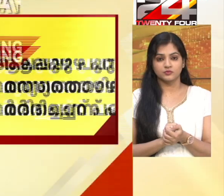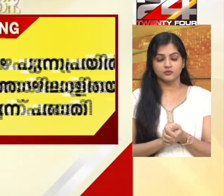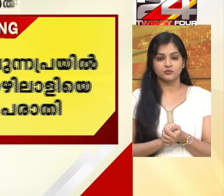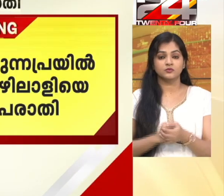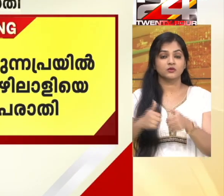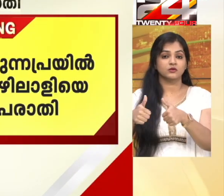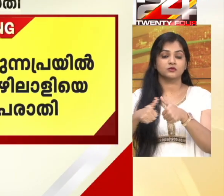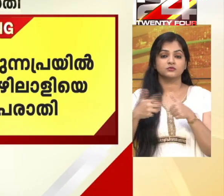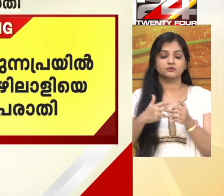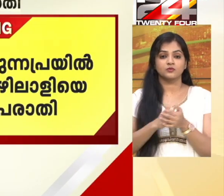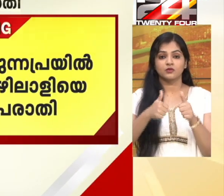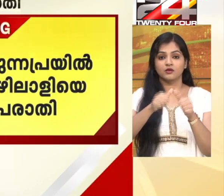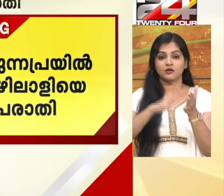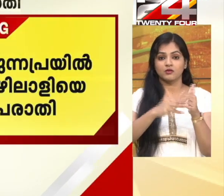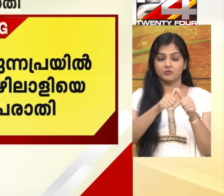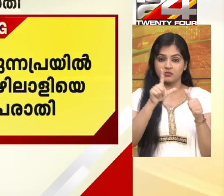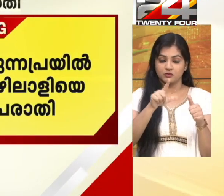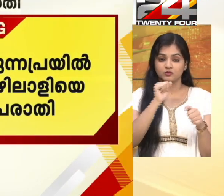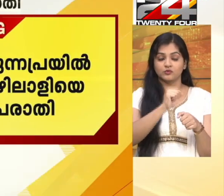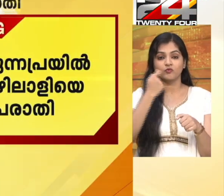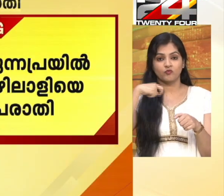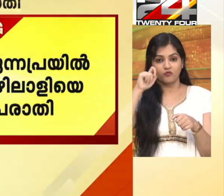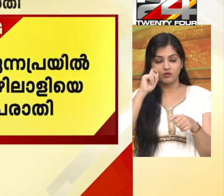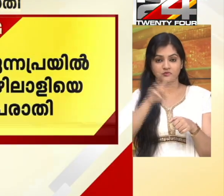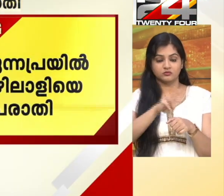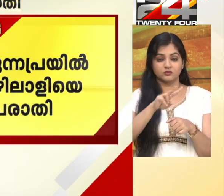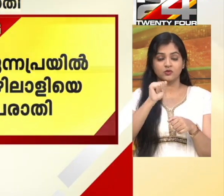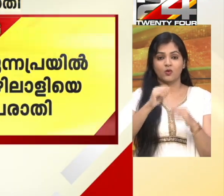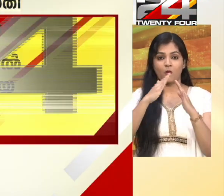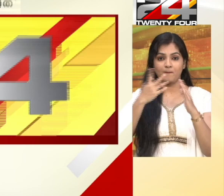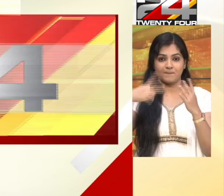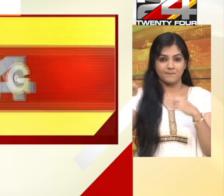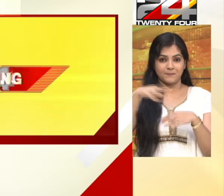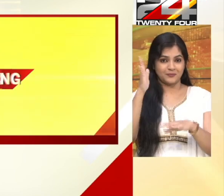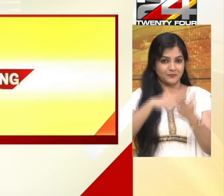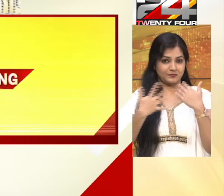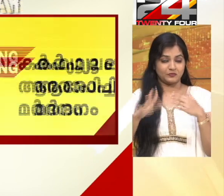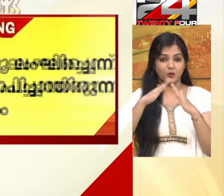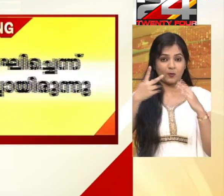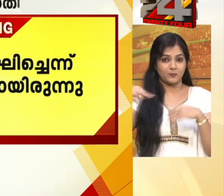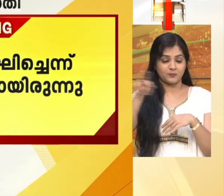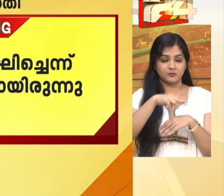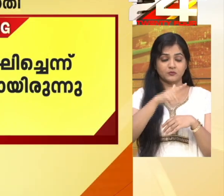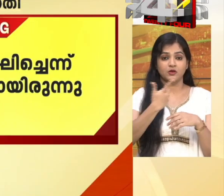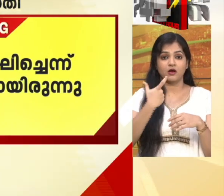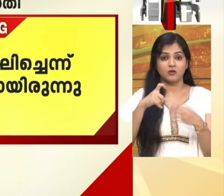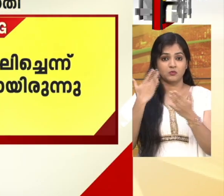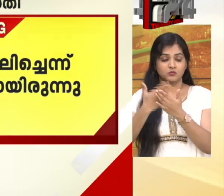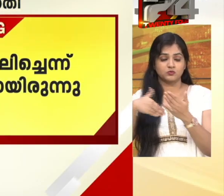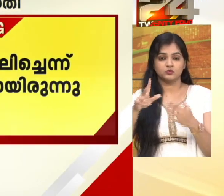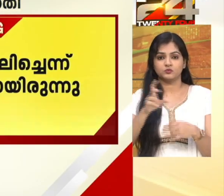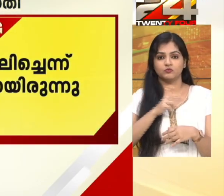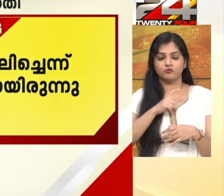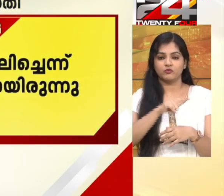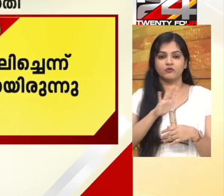പ്രജിൻ അമലിൻ്റെയും അമലും അമലിൻ്റെ പിതാവും ആദ്യഘട്ടത്തിൽ ഈ മർദ്ദനമേറ്റ് വീട്ടിലേക്ക് വന്നതിന് ശേഷം ഭയത്തോടുകൂടിയാണ് ഇരുന്നത് പരാതി നൽകാനുള്ള ധൈര്യം